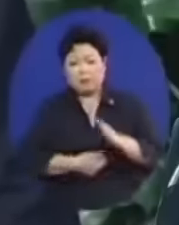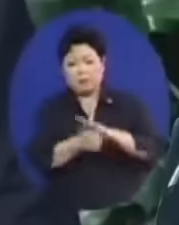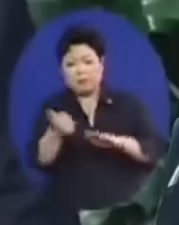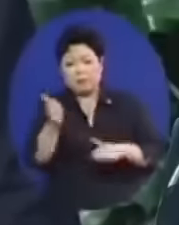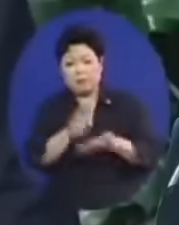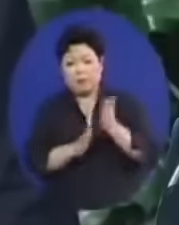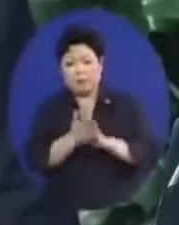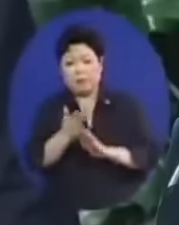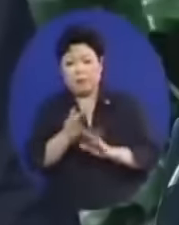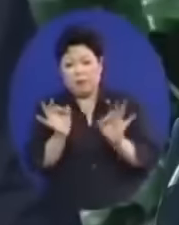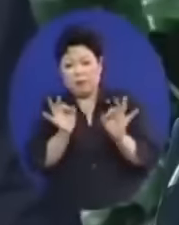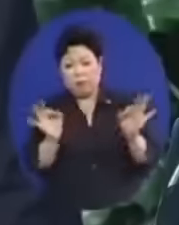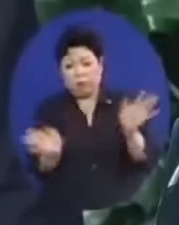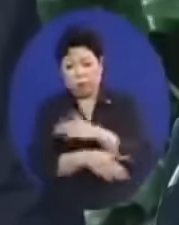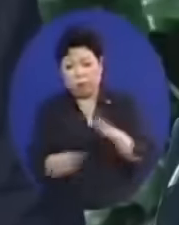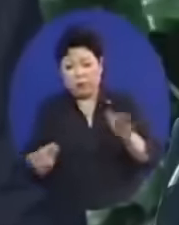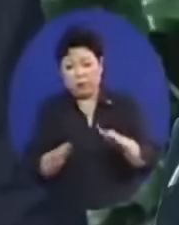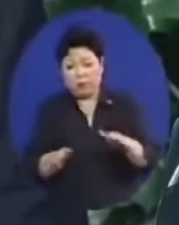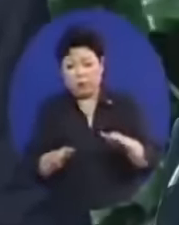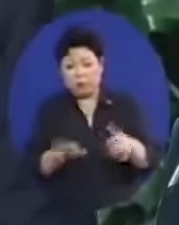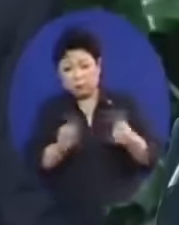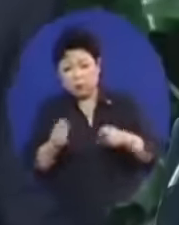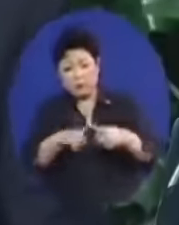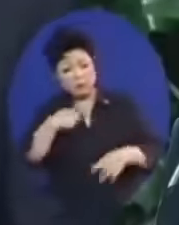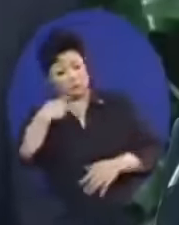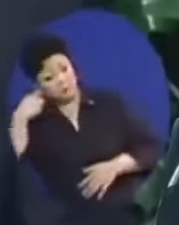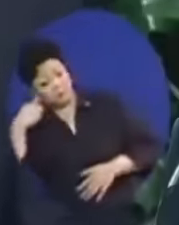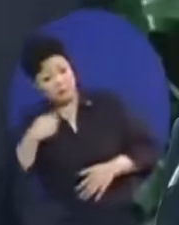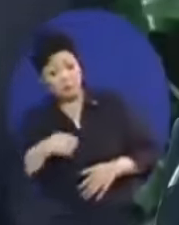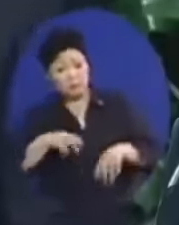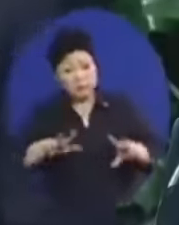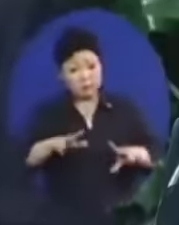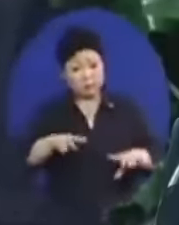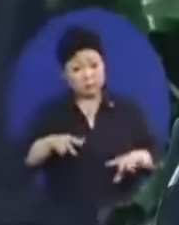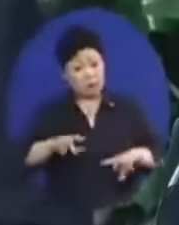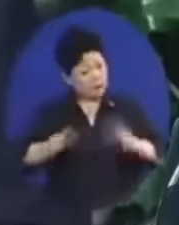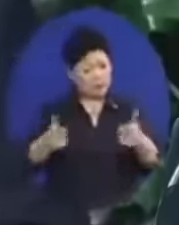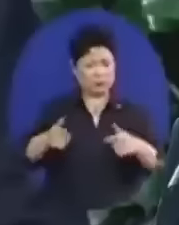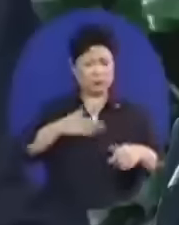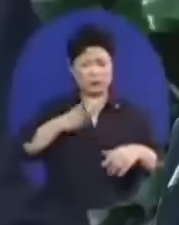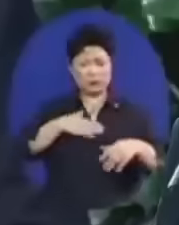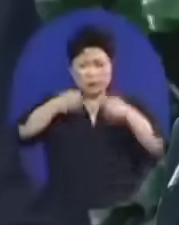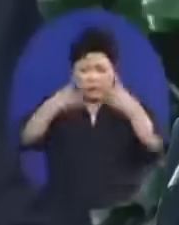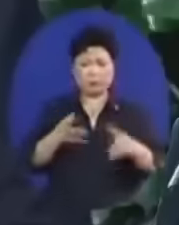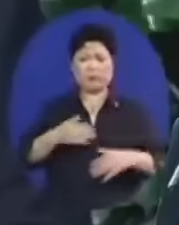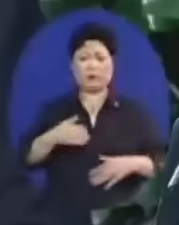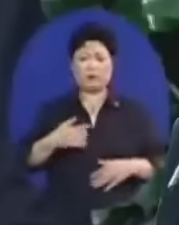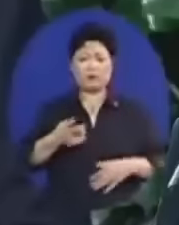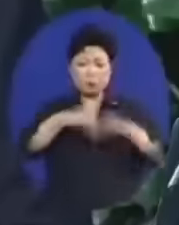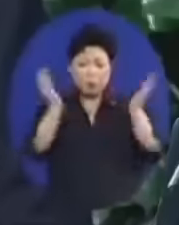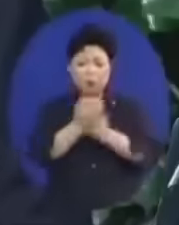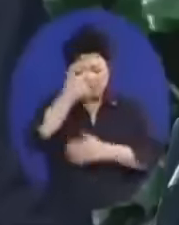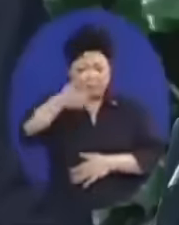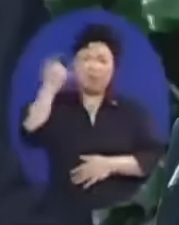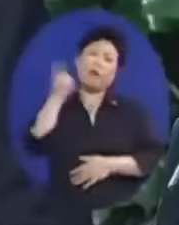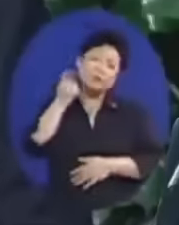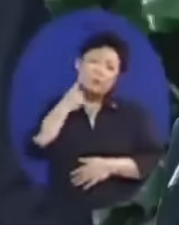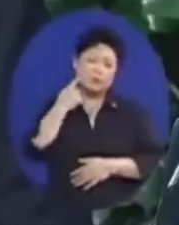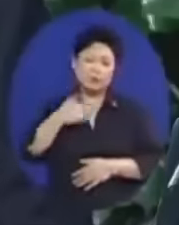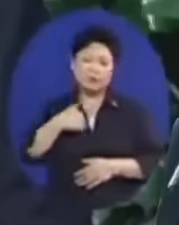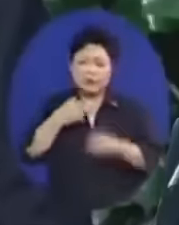노예가 되어서 끌려다녔지만 지금 나는 새로운 피조물이다. 이건 거짓되고 헛된 것이다. 나의 새로운